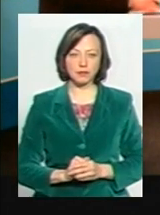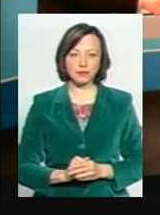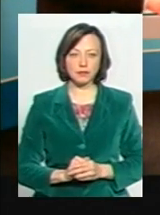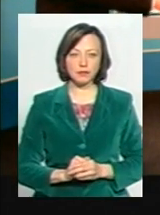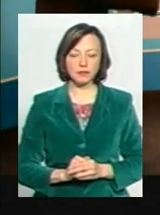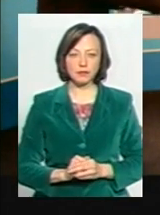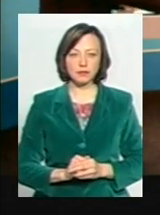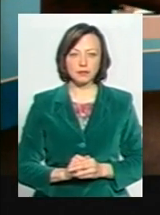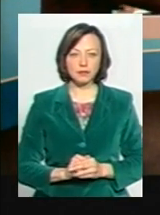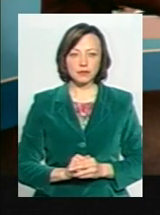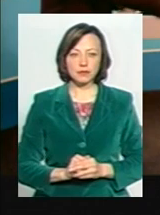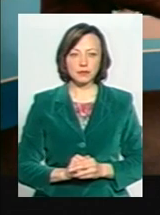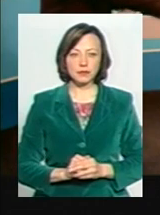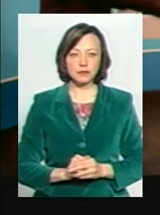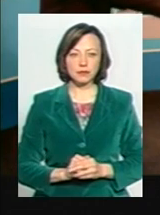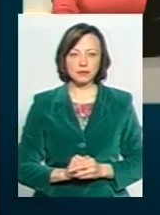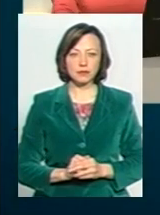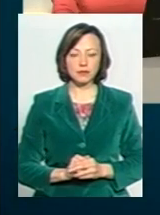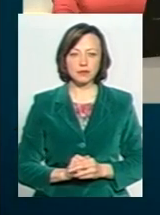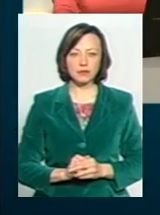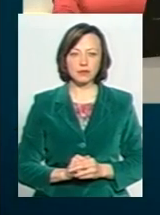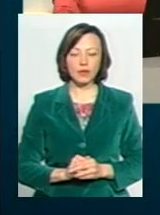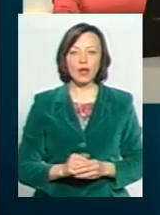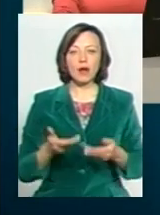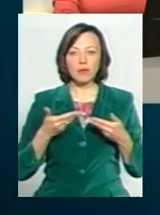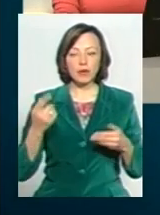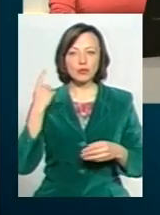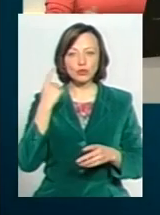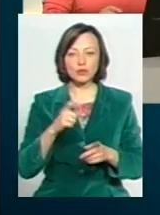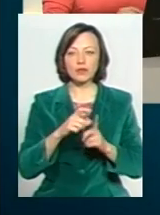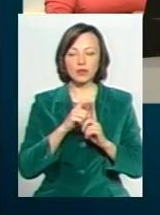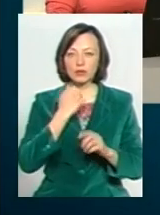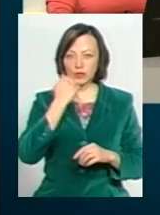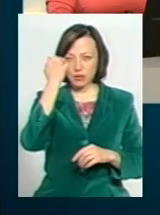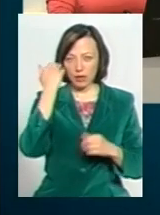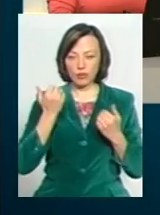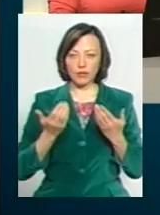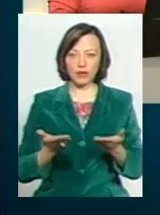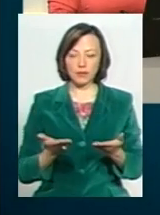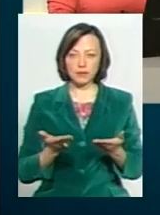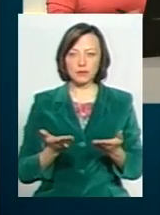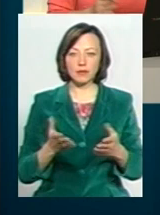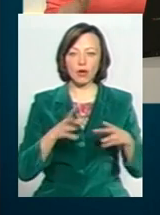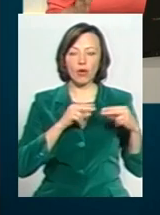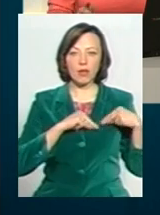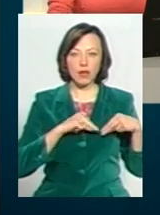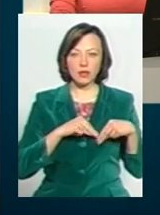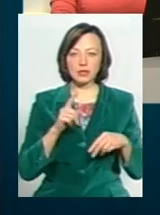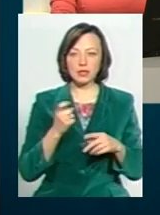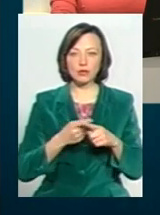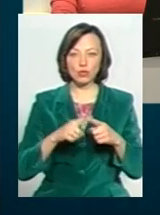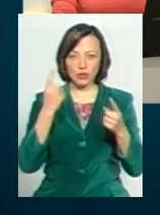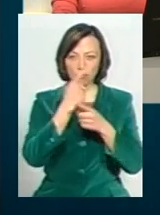Хмельницький, ви почули відповідь? Так, ми почули відповідь. Дуже дякуємо, колеги, за